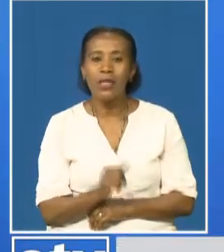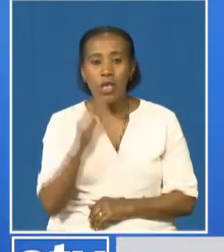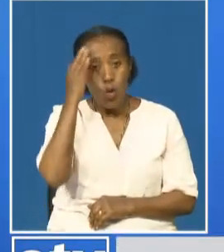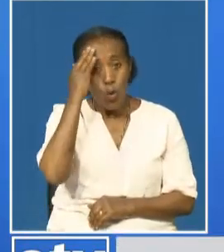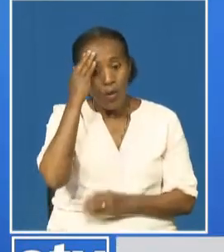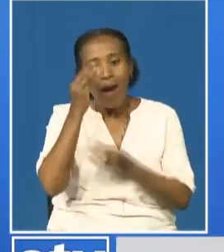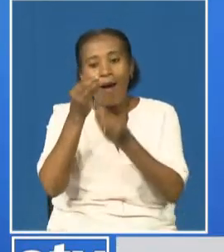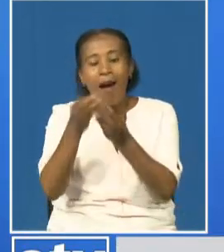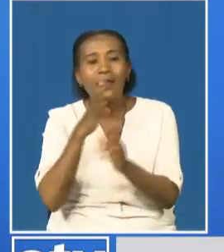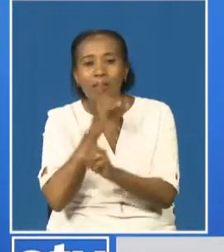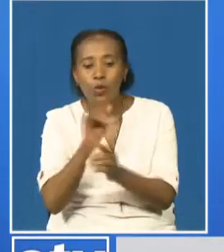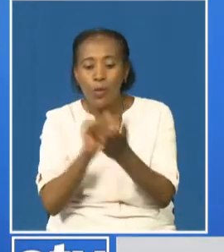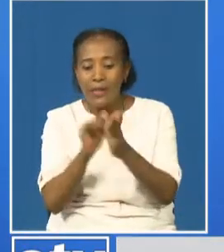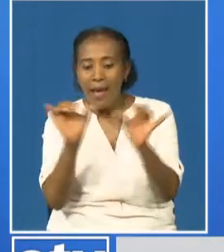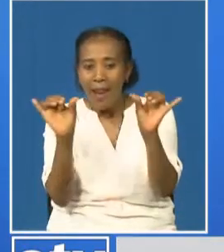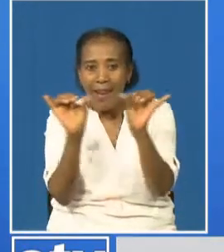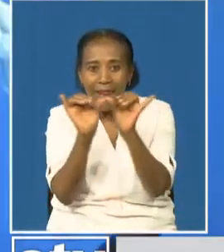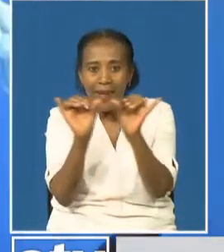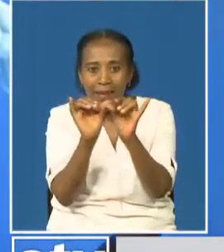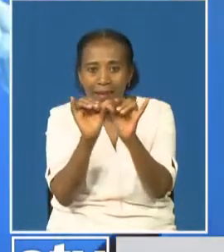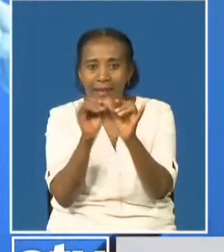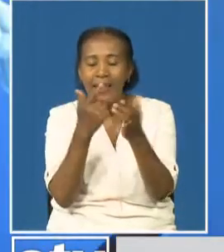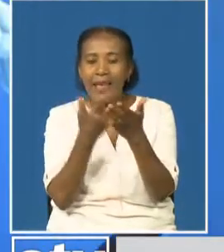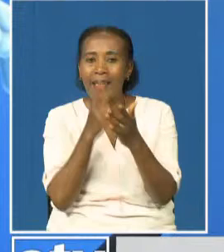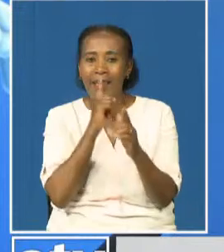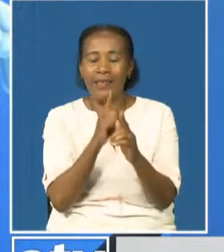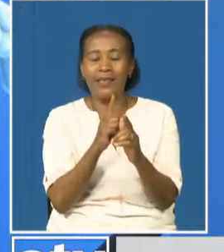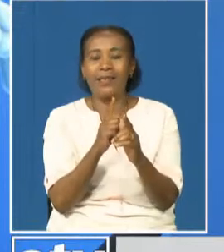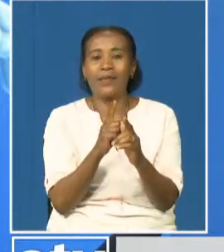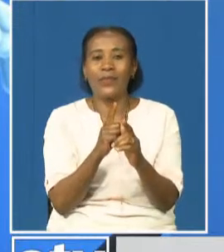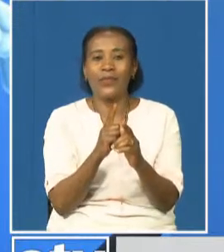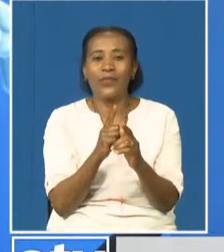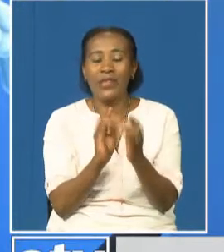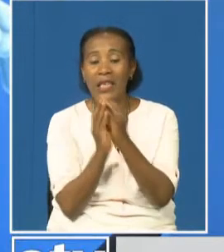ዕውቅና ካልሰጡ በዛ ልክ ትሪትመንታቸው